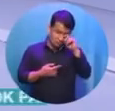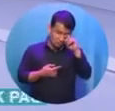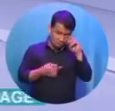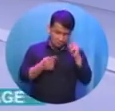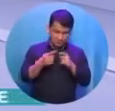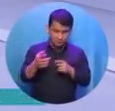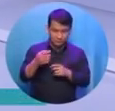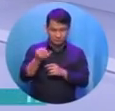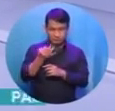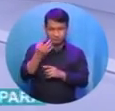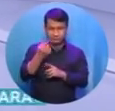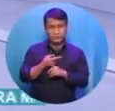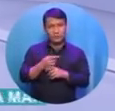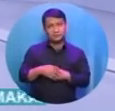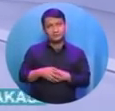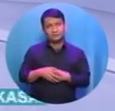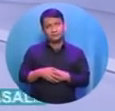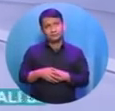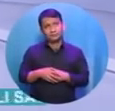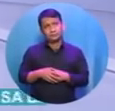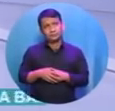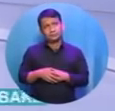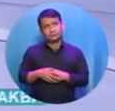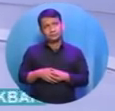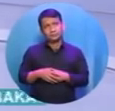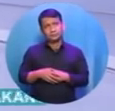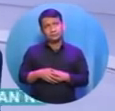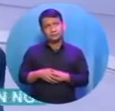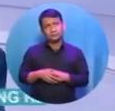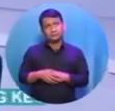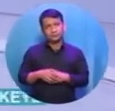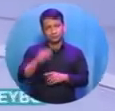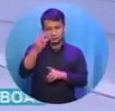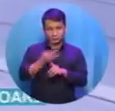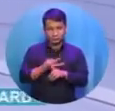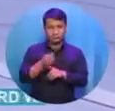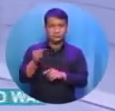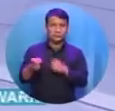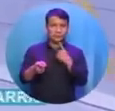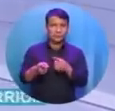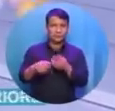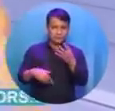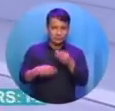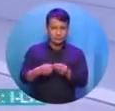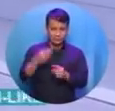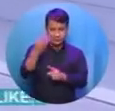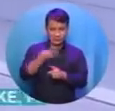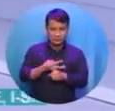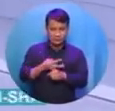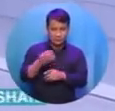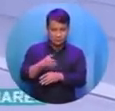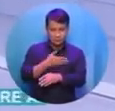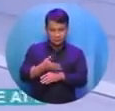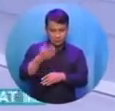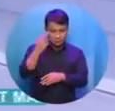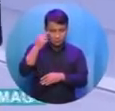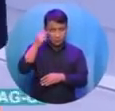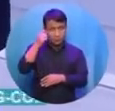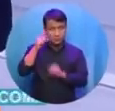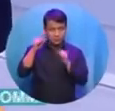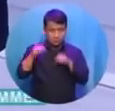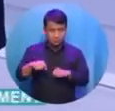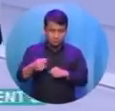ito, mga ilang buwan na ito? Mga ilang buwan? 6 months? Okay, 6 months. O, biro nyo, kantahin nyo lang. Okay, kung